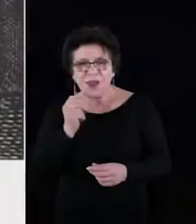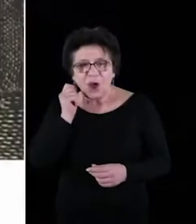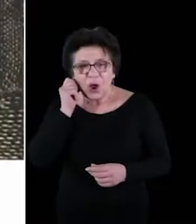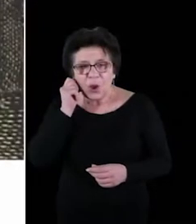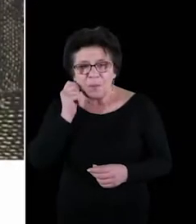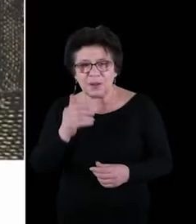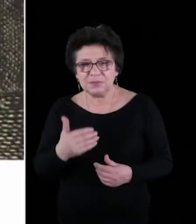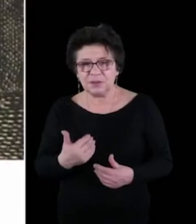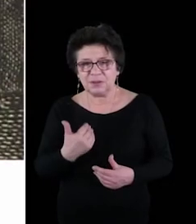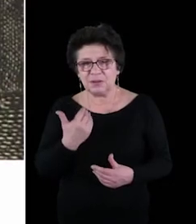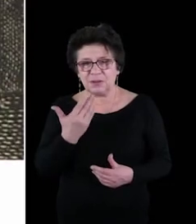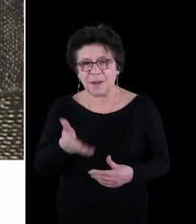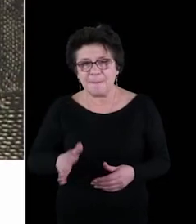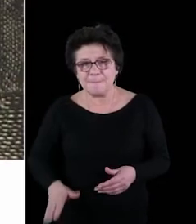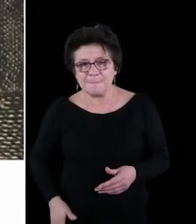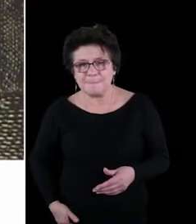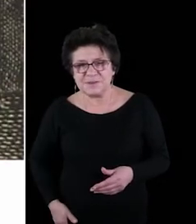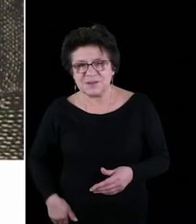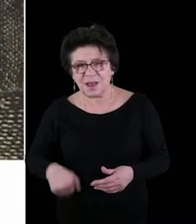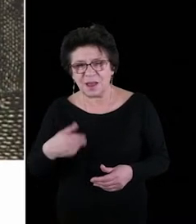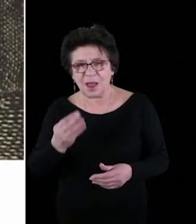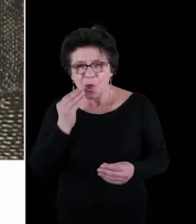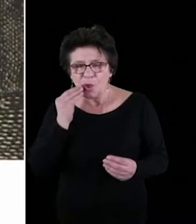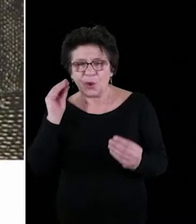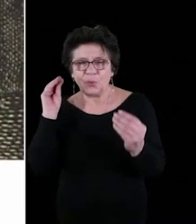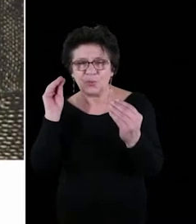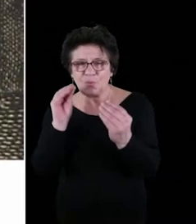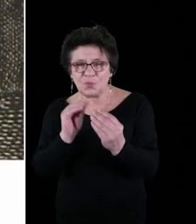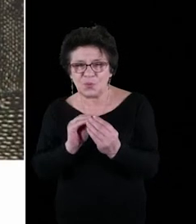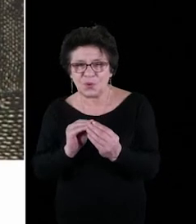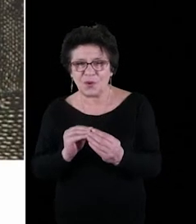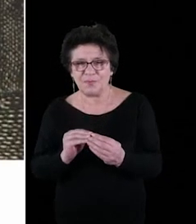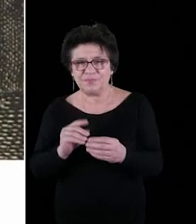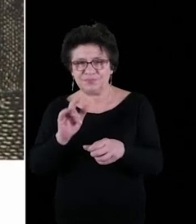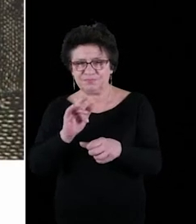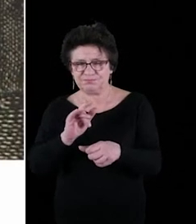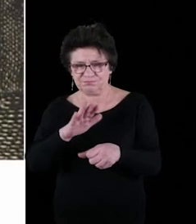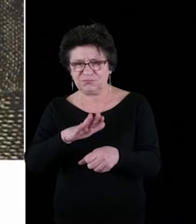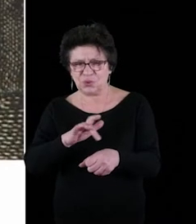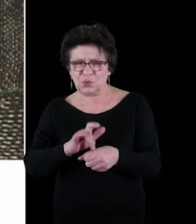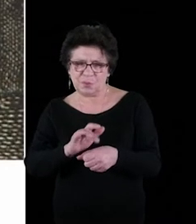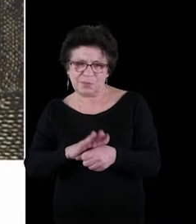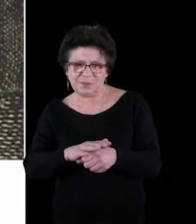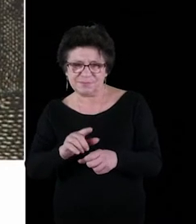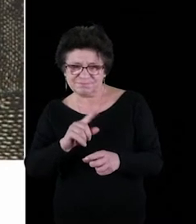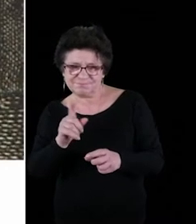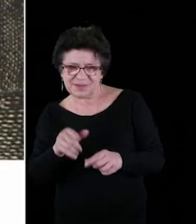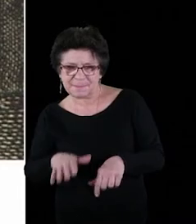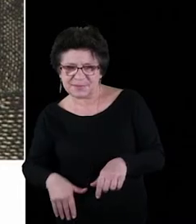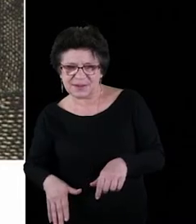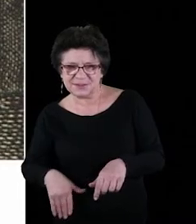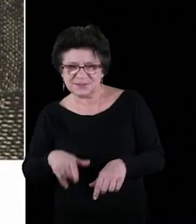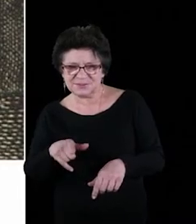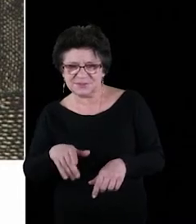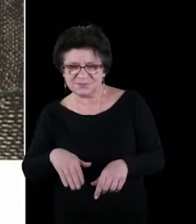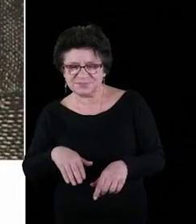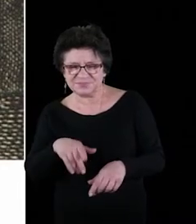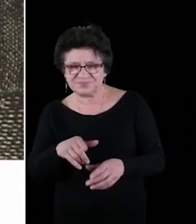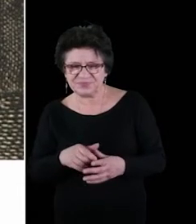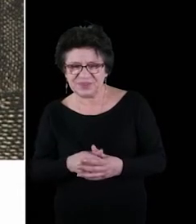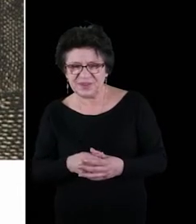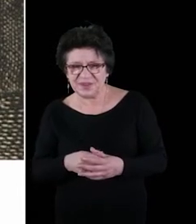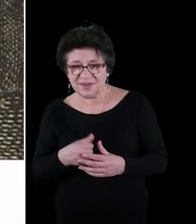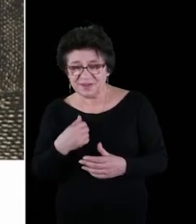mopsa do całowania i do tego do tego do całowania zatka tego tego tego pieska No to